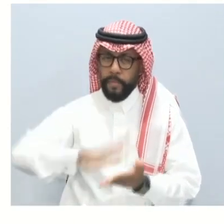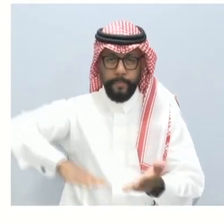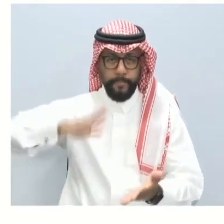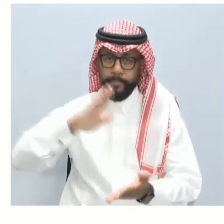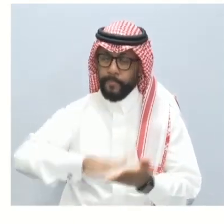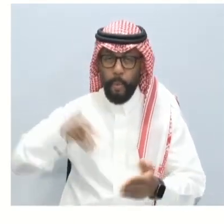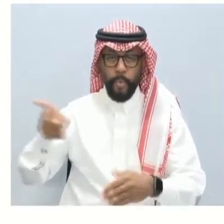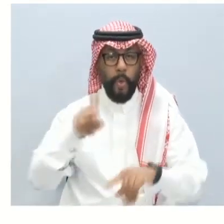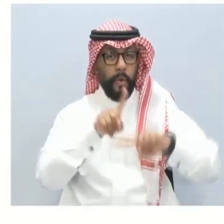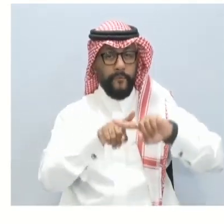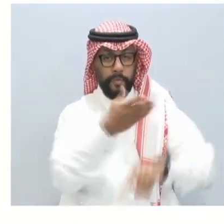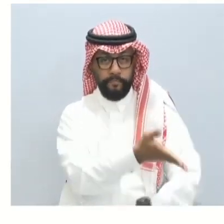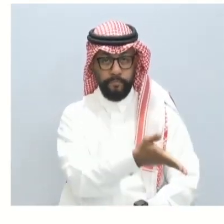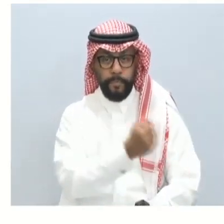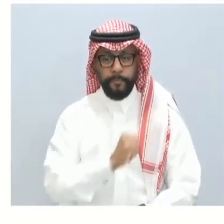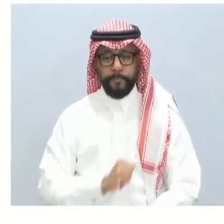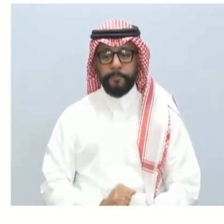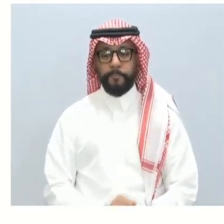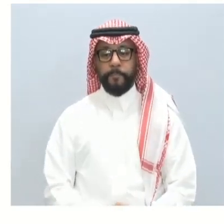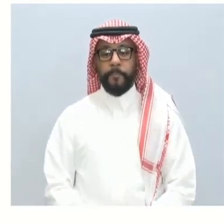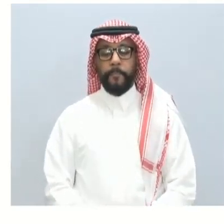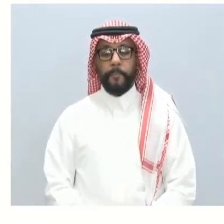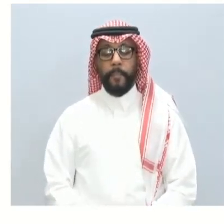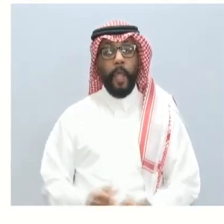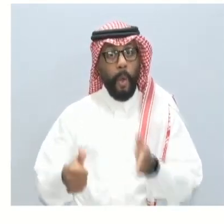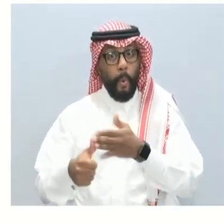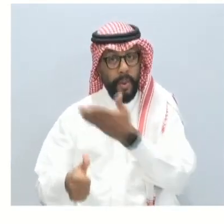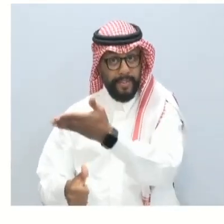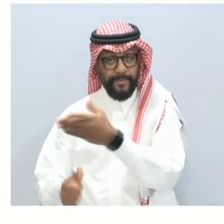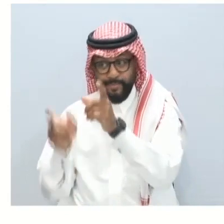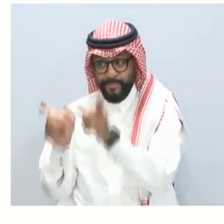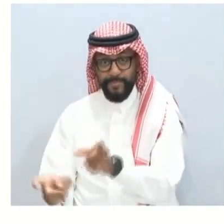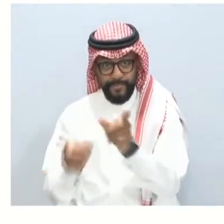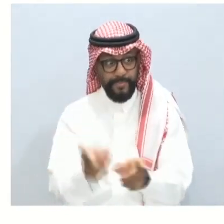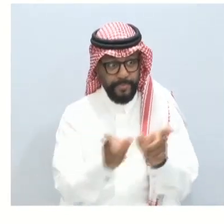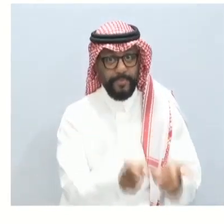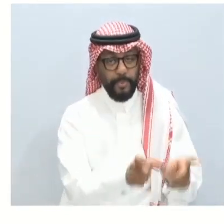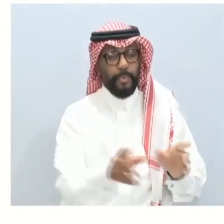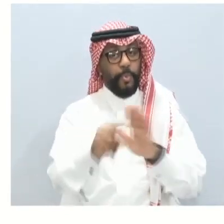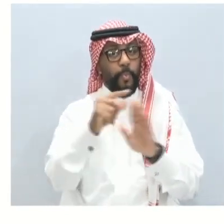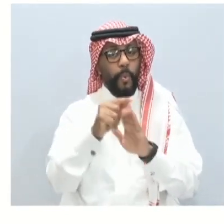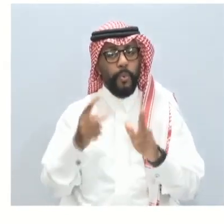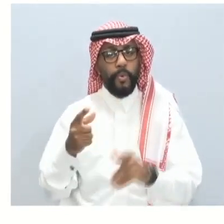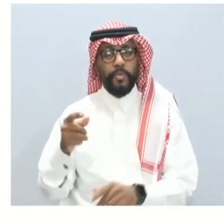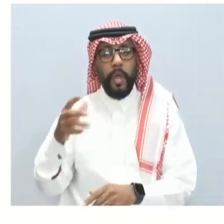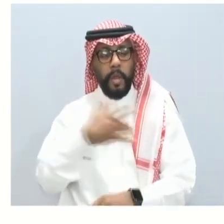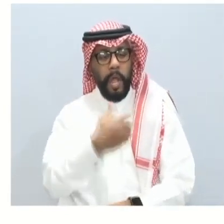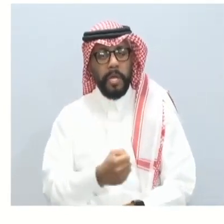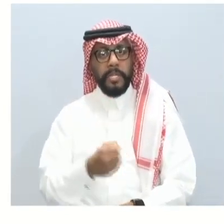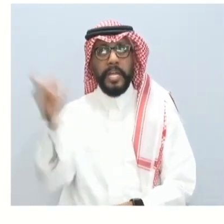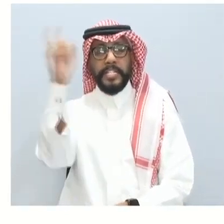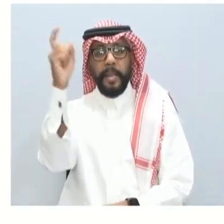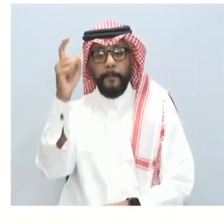التي سندرسها قد مرت معنا وحده العقيده الاسلاميه وتوحيد الربوبيه وتوحيد الالوهيه